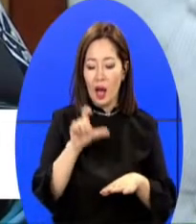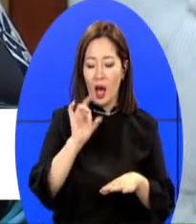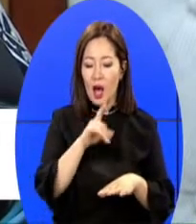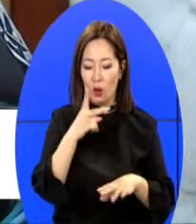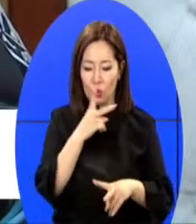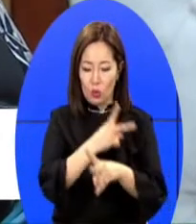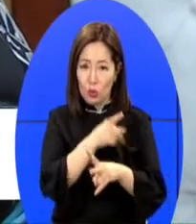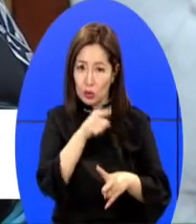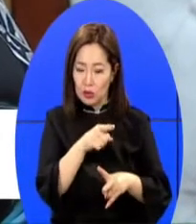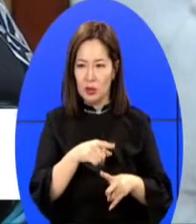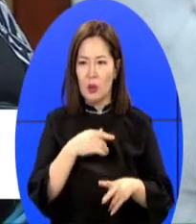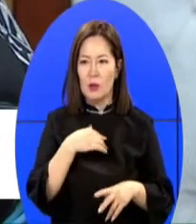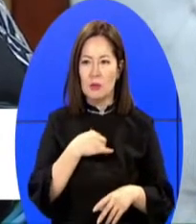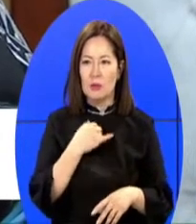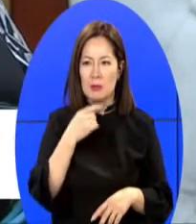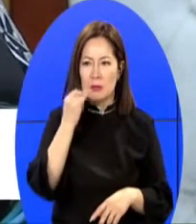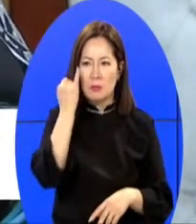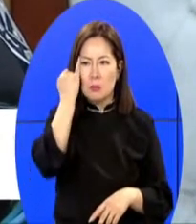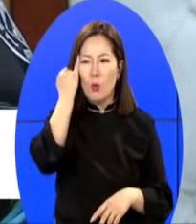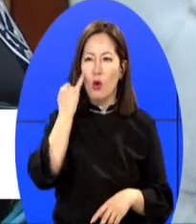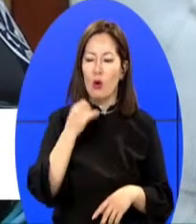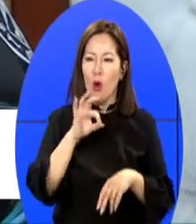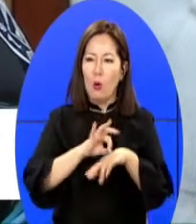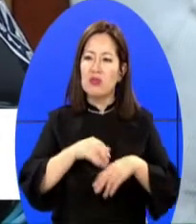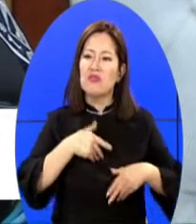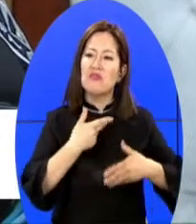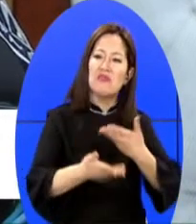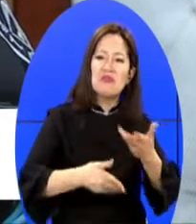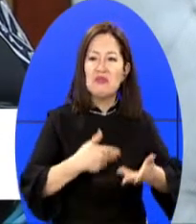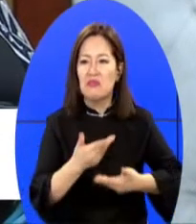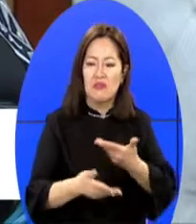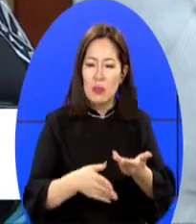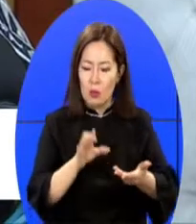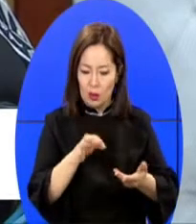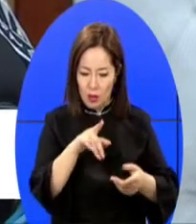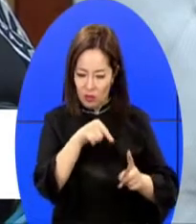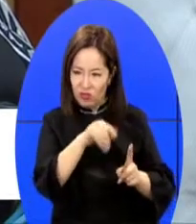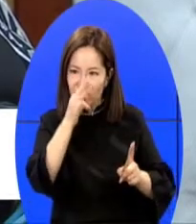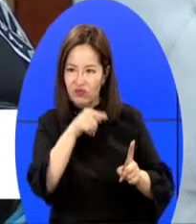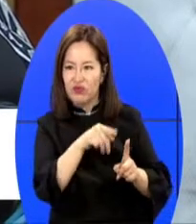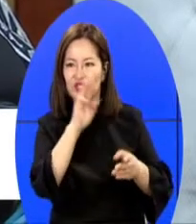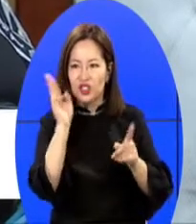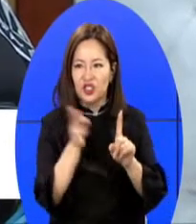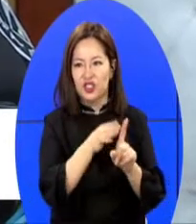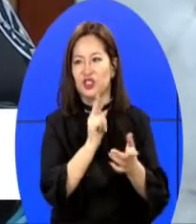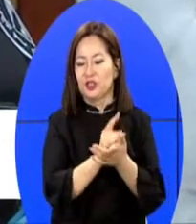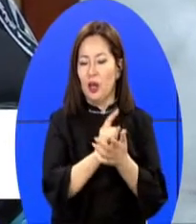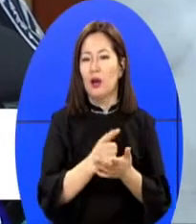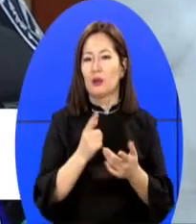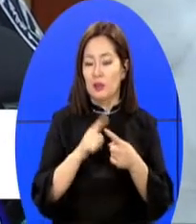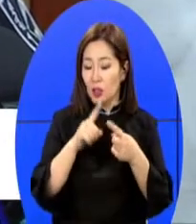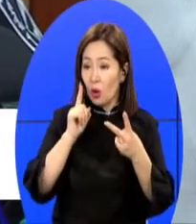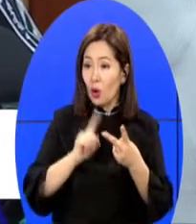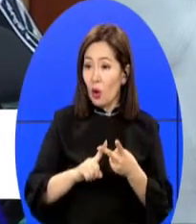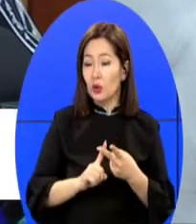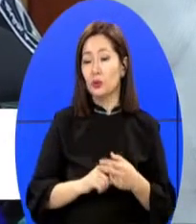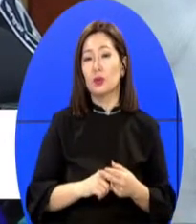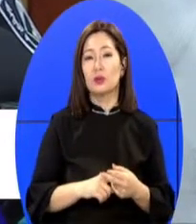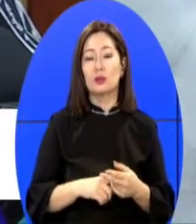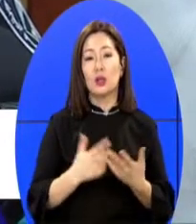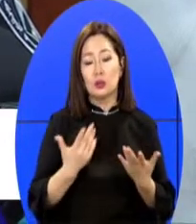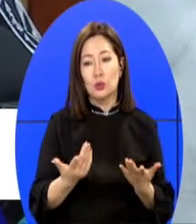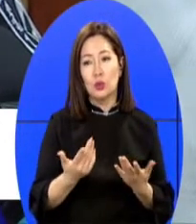юуг санаатай тараасан гэх юм бол тодорхой хэмжээний санкц зарн шийтгэн а зүгээр одоо ямар